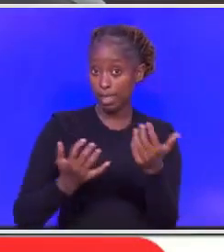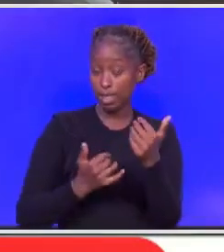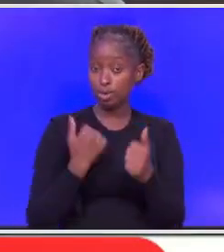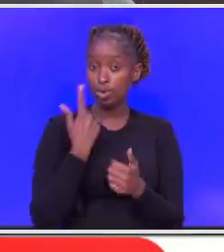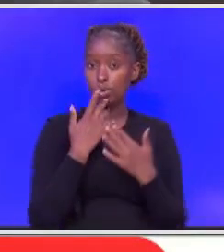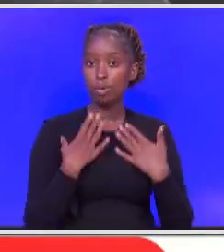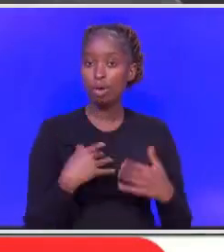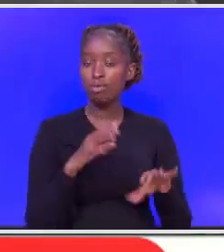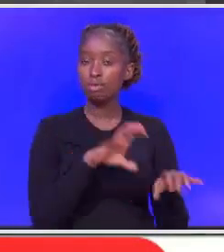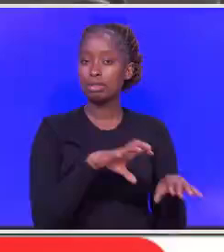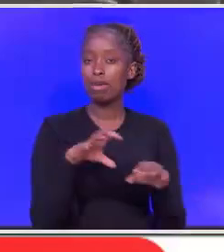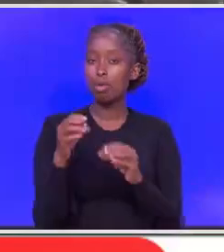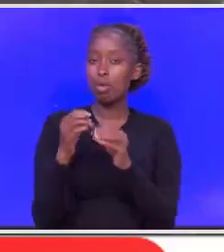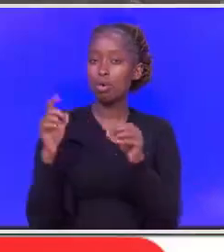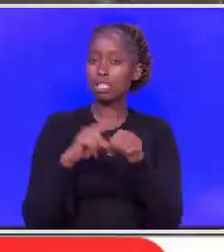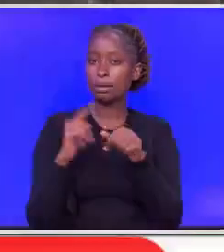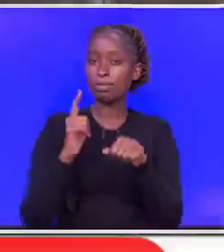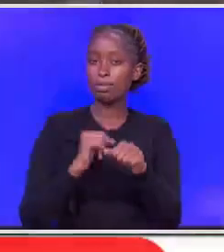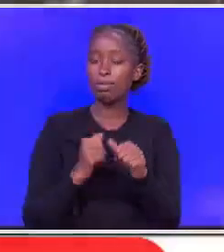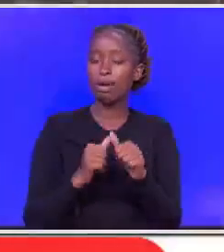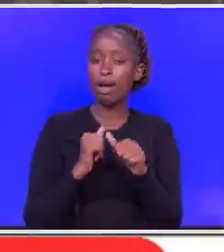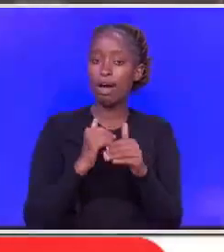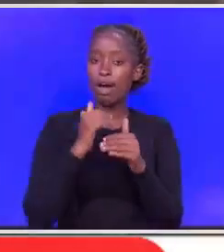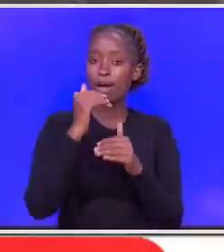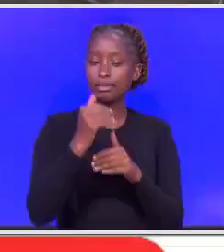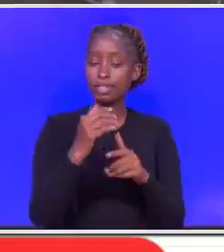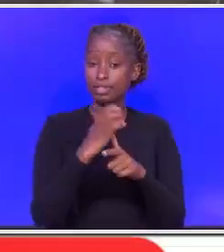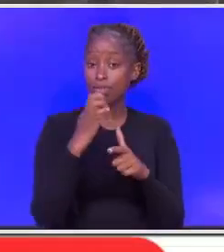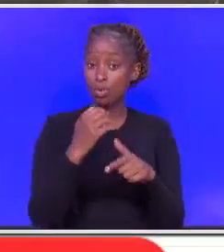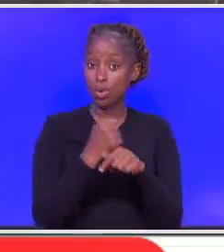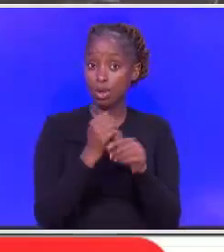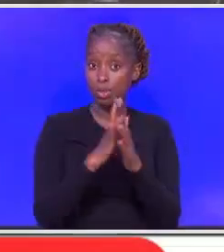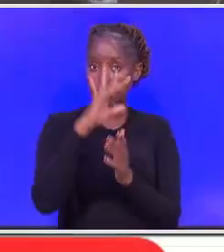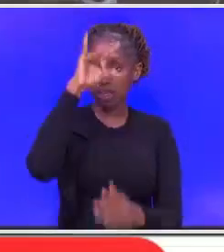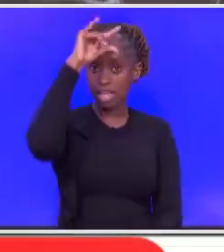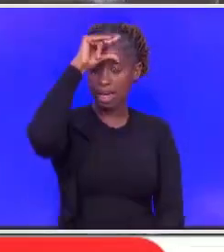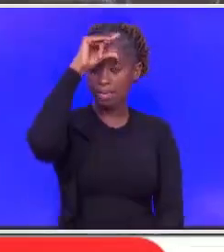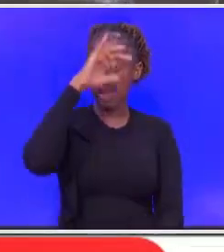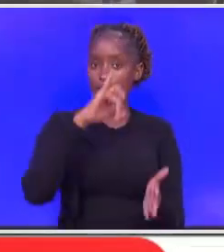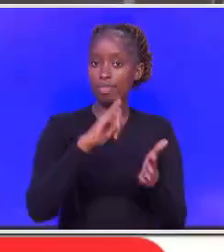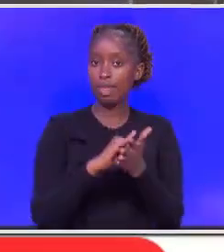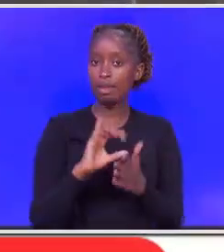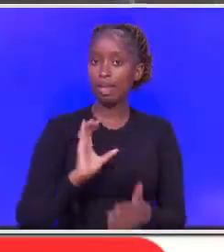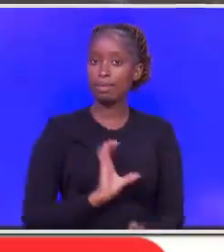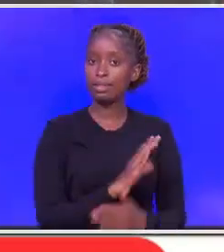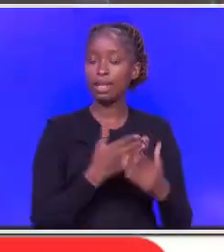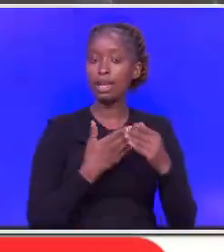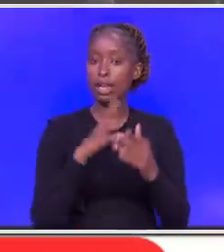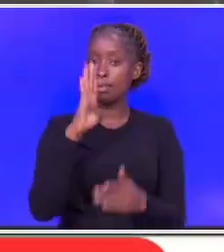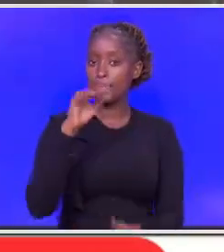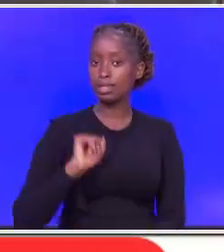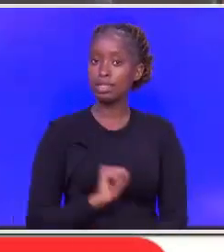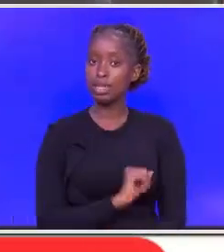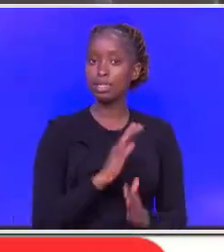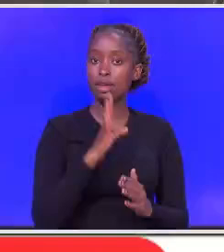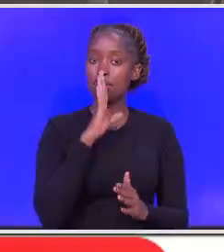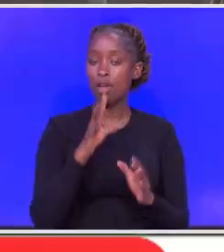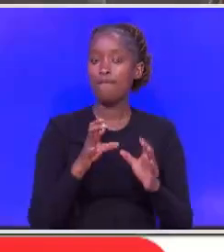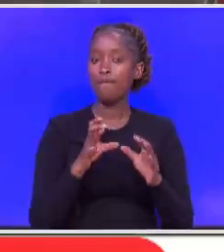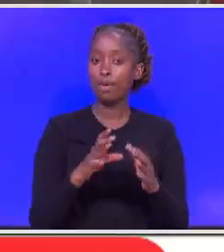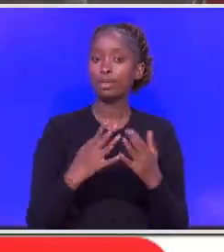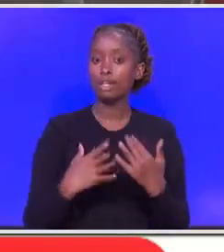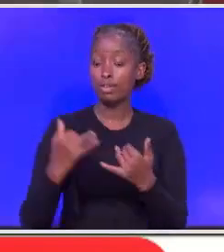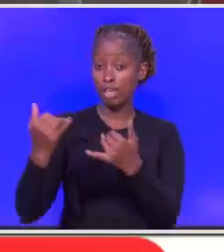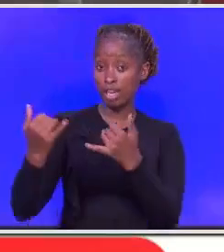kwa miaka licha ya kufanya biashara na serikali. Na pia kamati hii inayoongozwa na seneta Roba italazimika kumwalika msimamizi wa bajeti ya